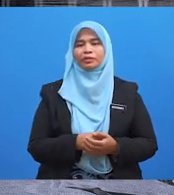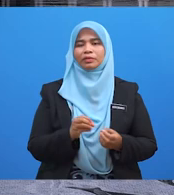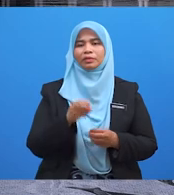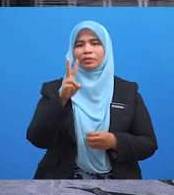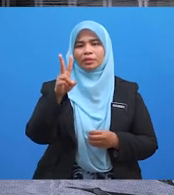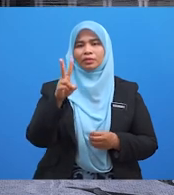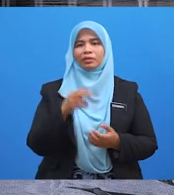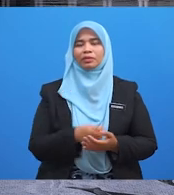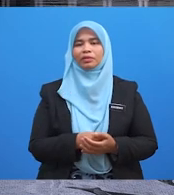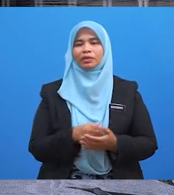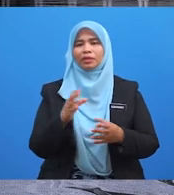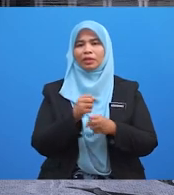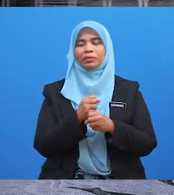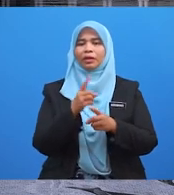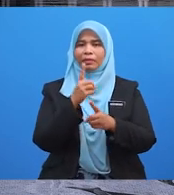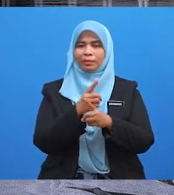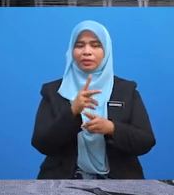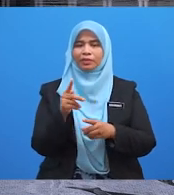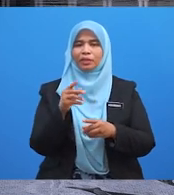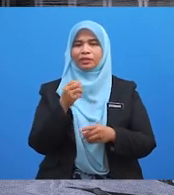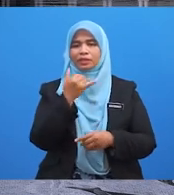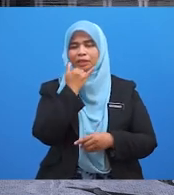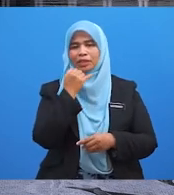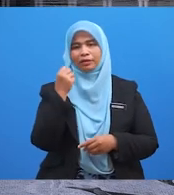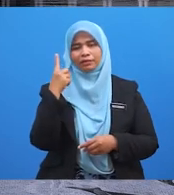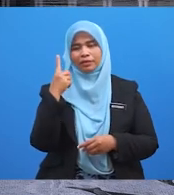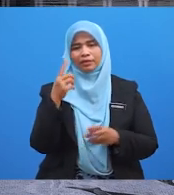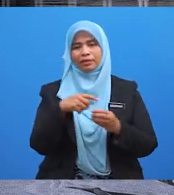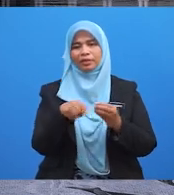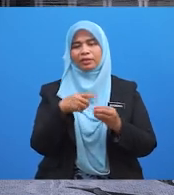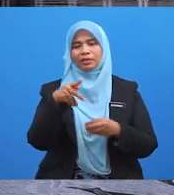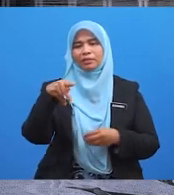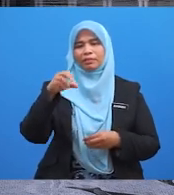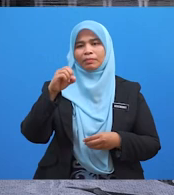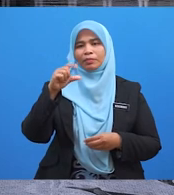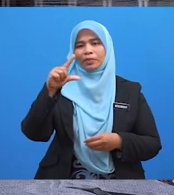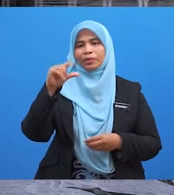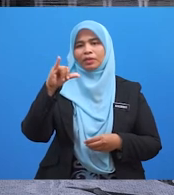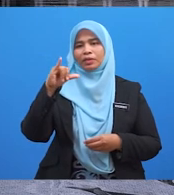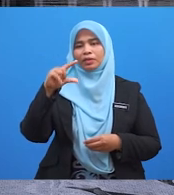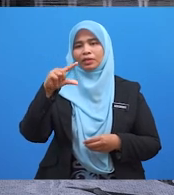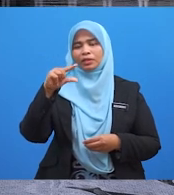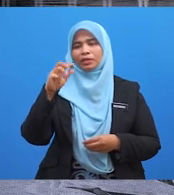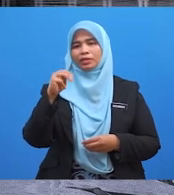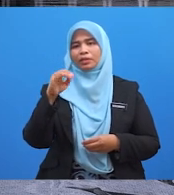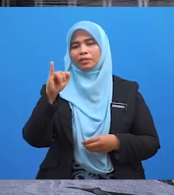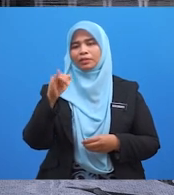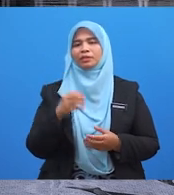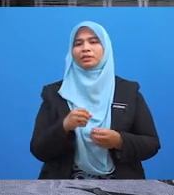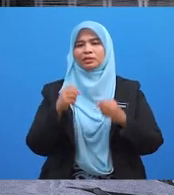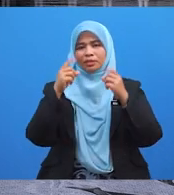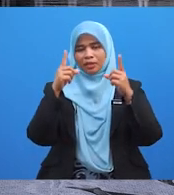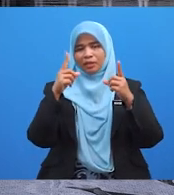Kedua, dapat membetulkan salah faham tentang poligami. Dan yang ketiga, menyedarkan